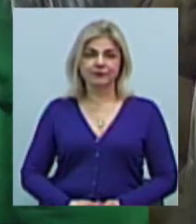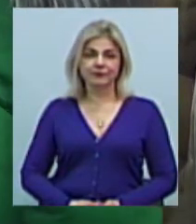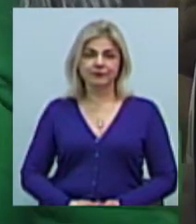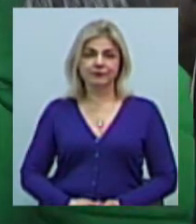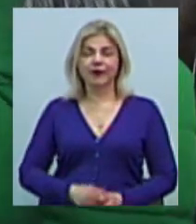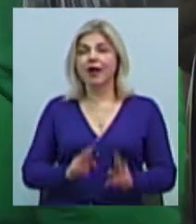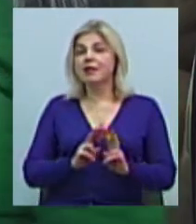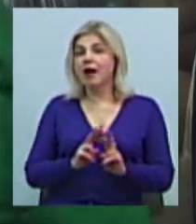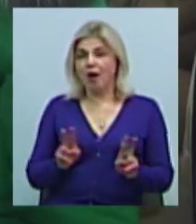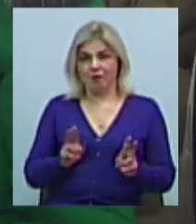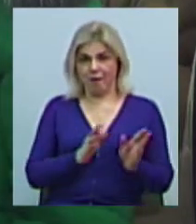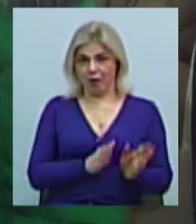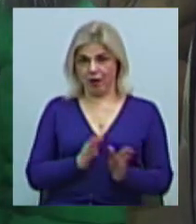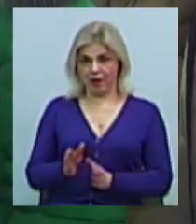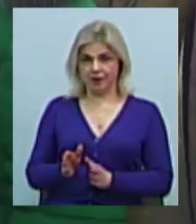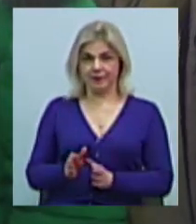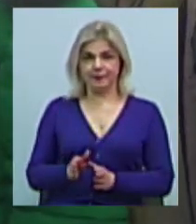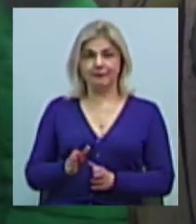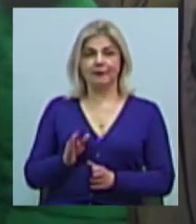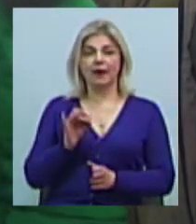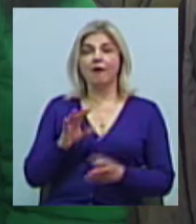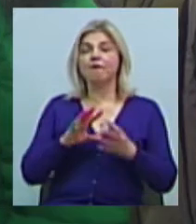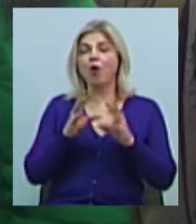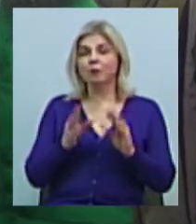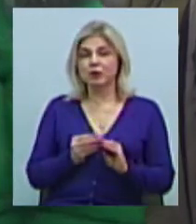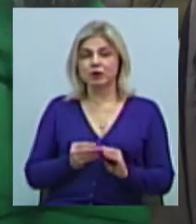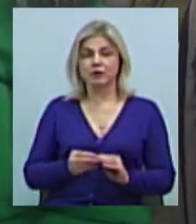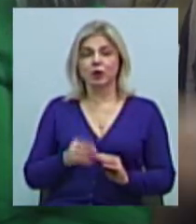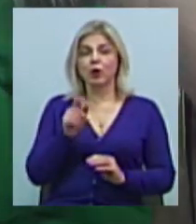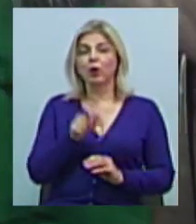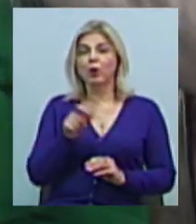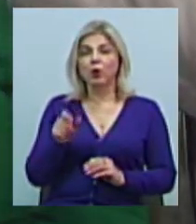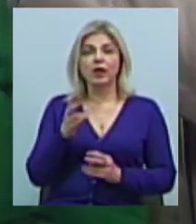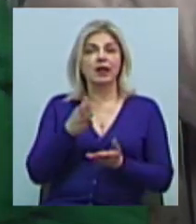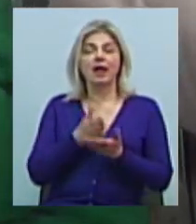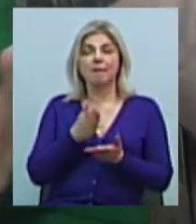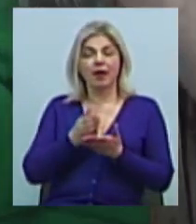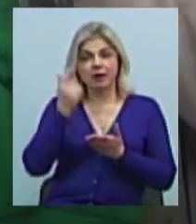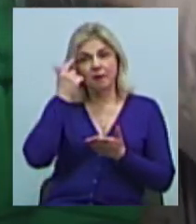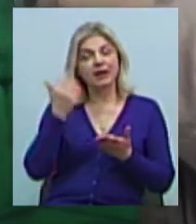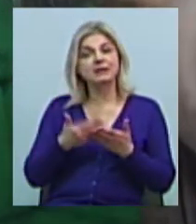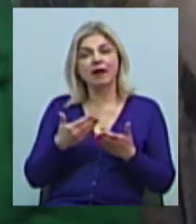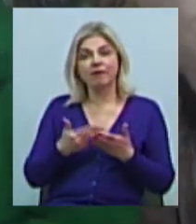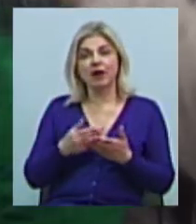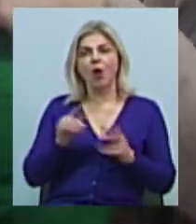Ніякого порядку. И вообще, они не имеют представления